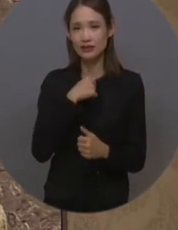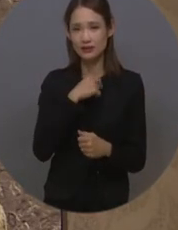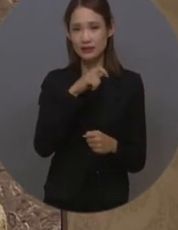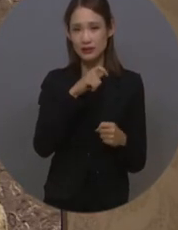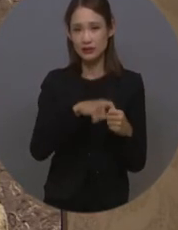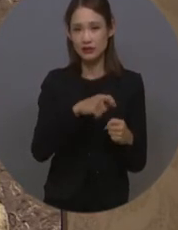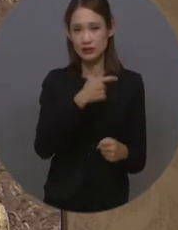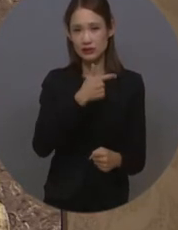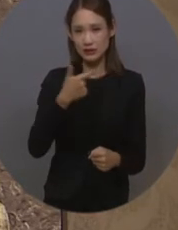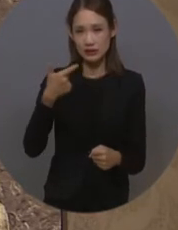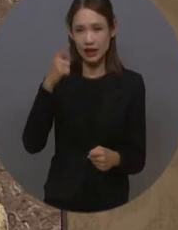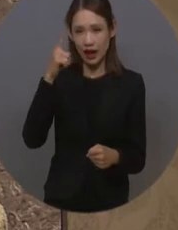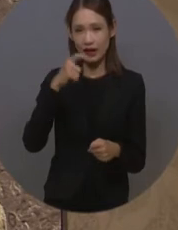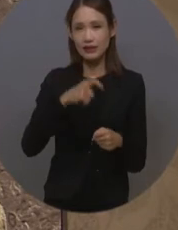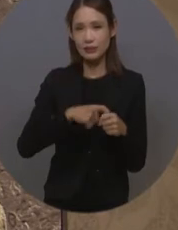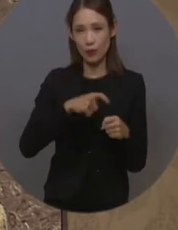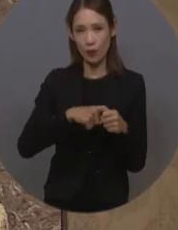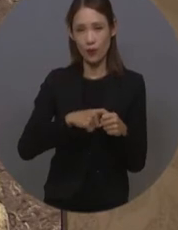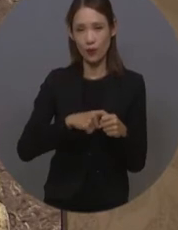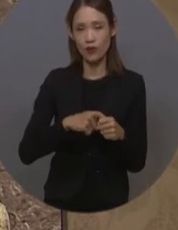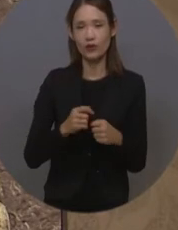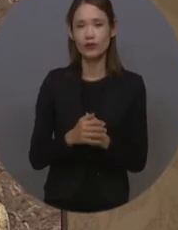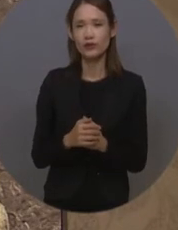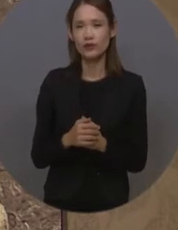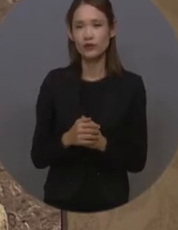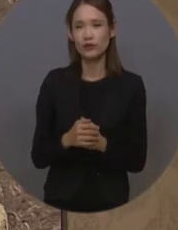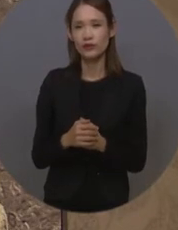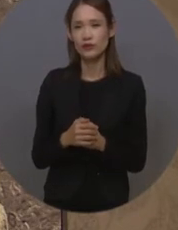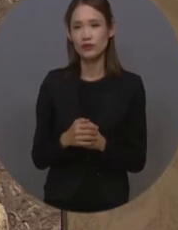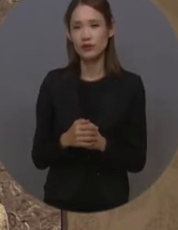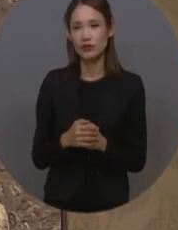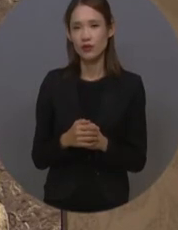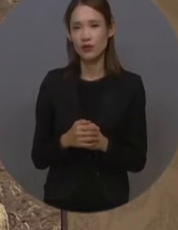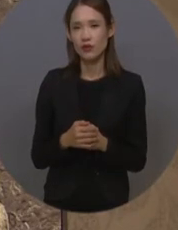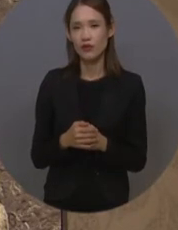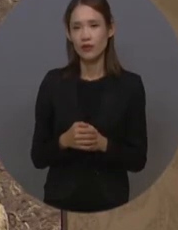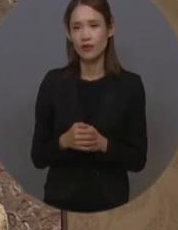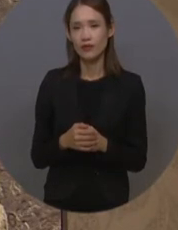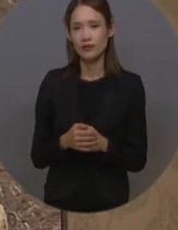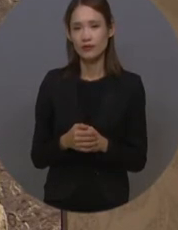하나의 큰 하나의 틀이었었어요. 그게 이게